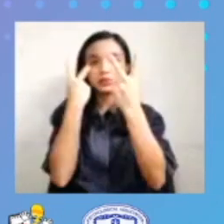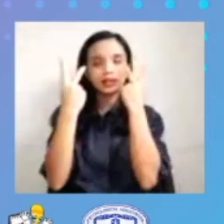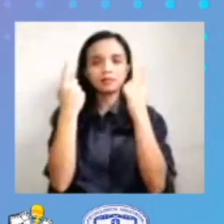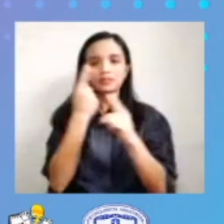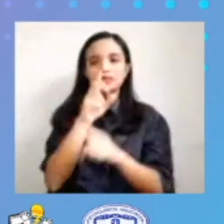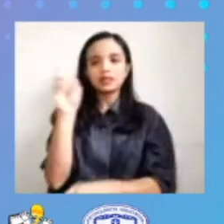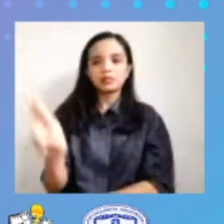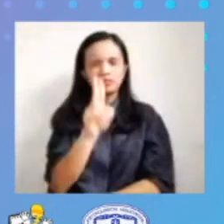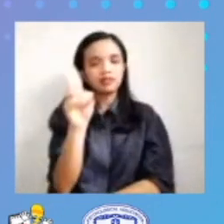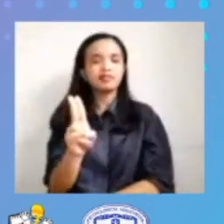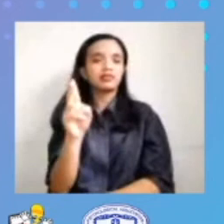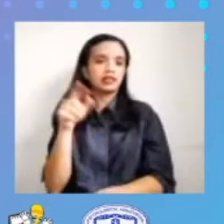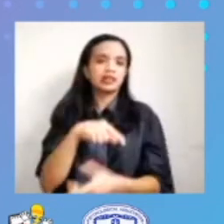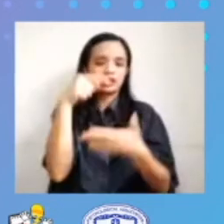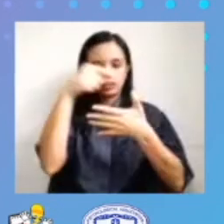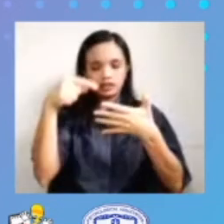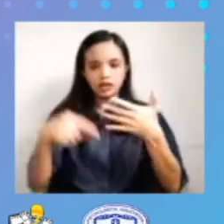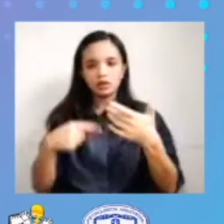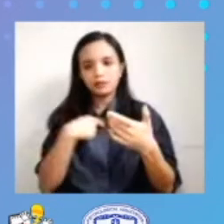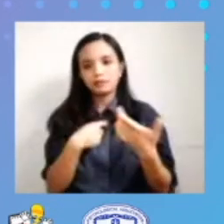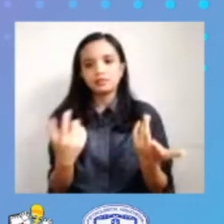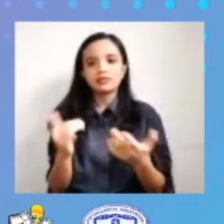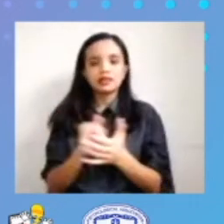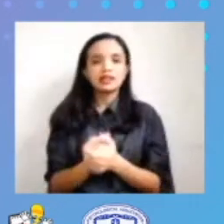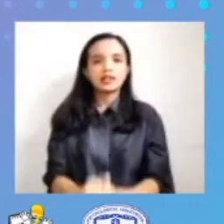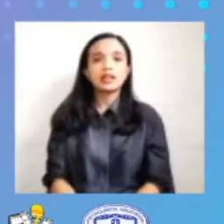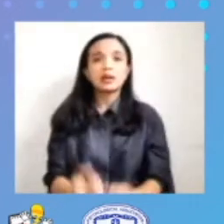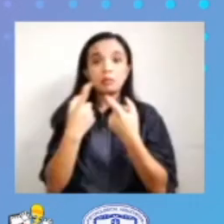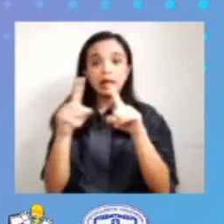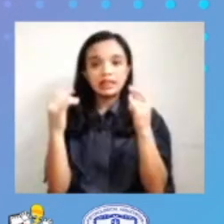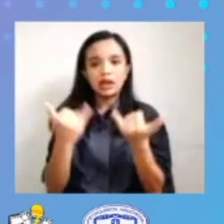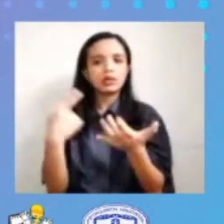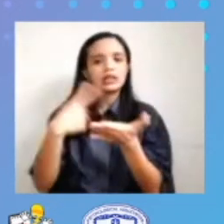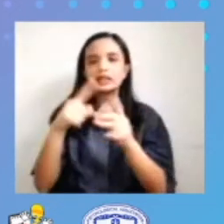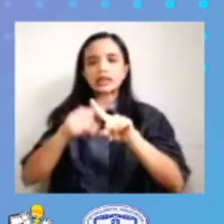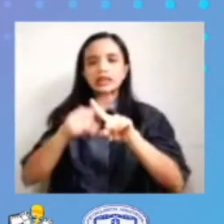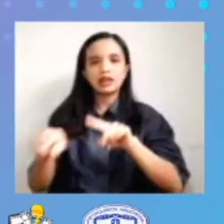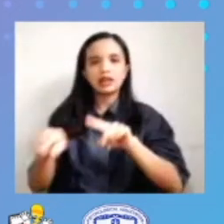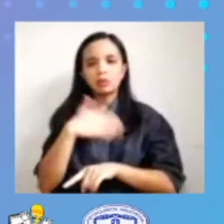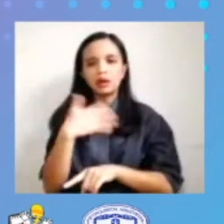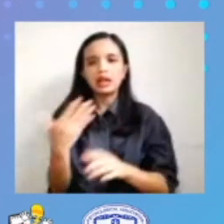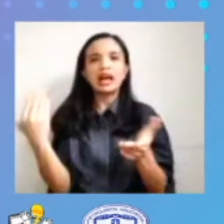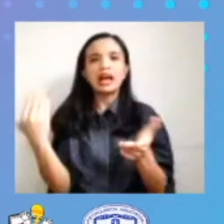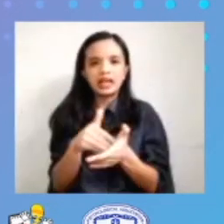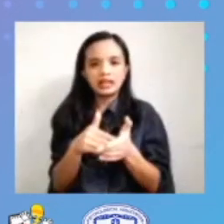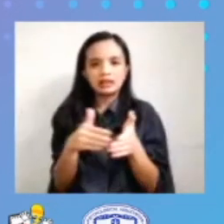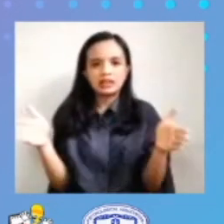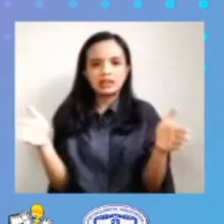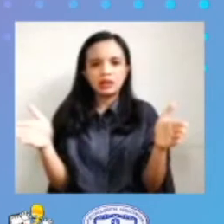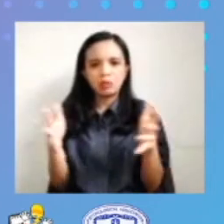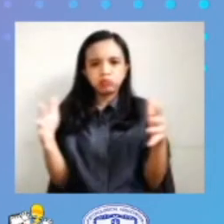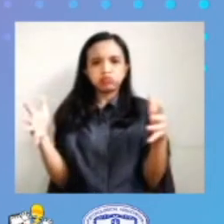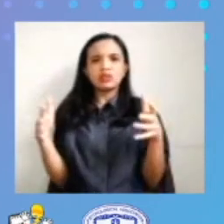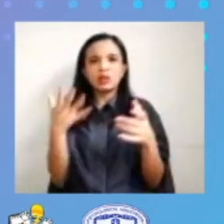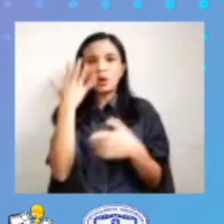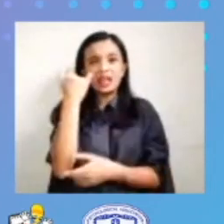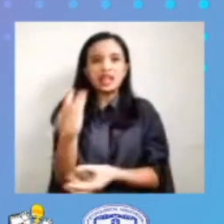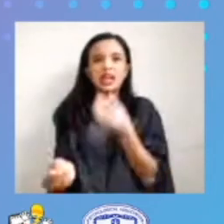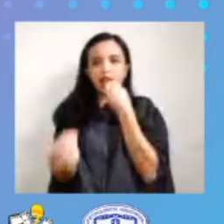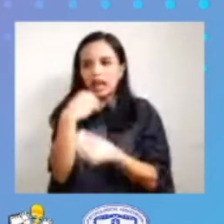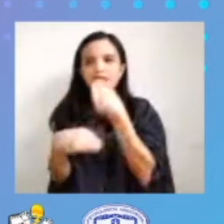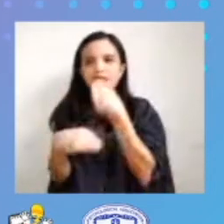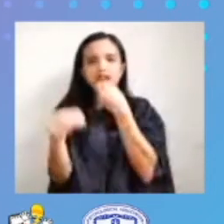sa mga paraan para malabanan mo yung COVID, isip. Kasi if you know how to think, you make good decisions, you know the right thing that you should do with your body,